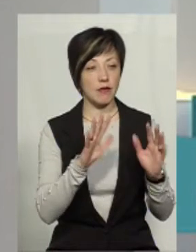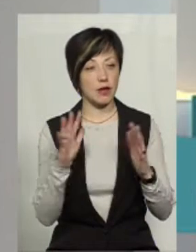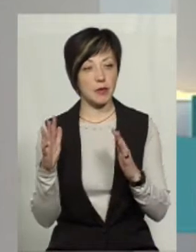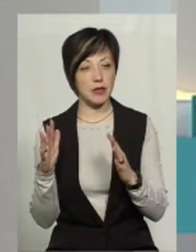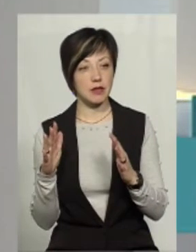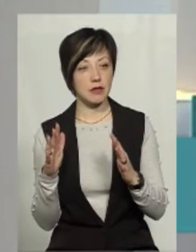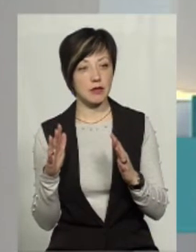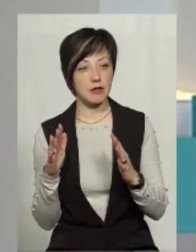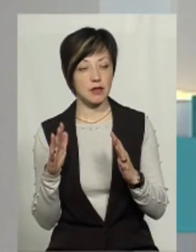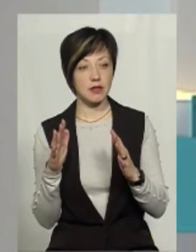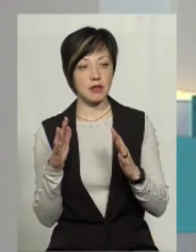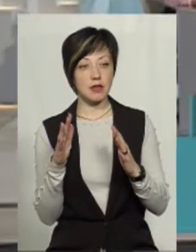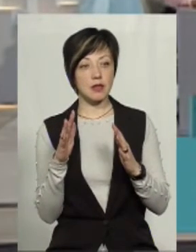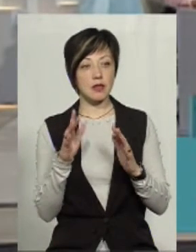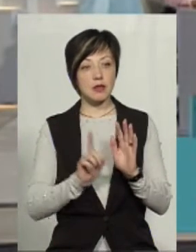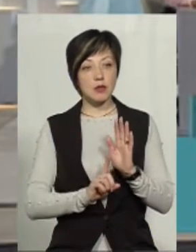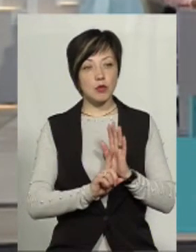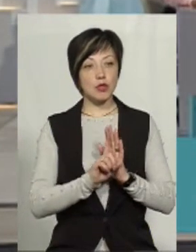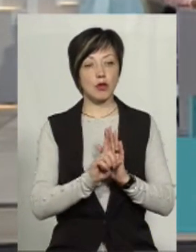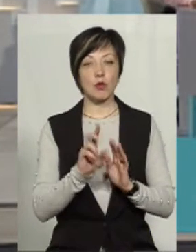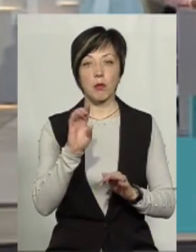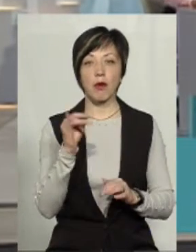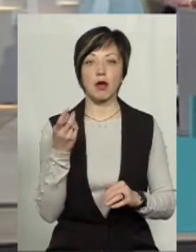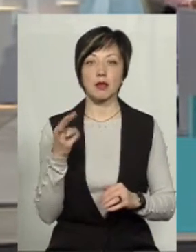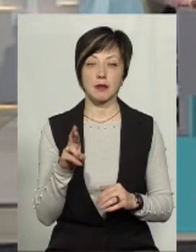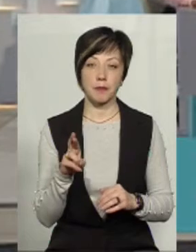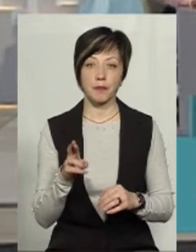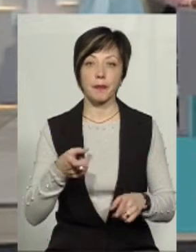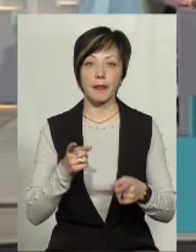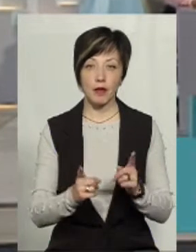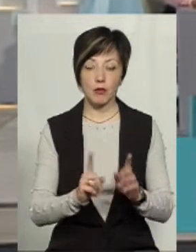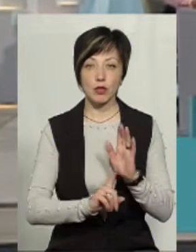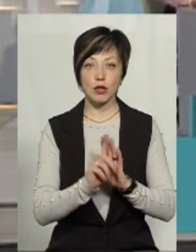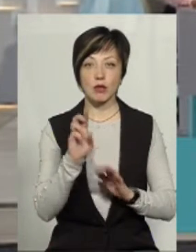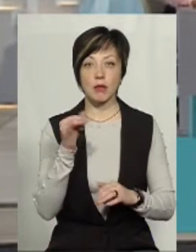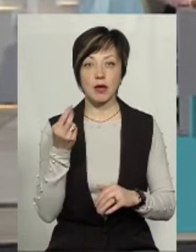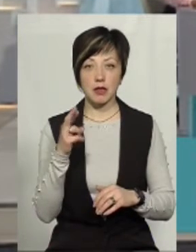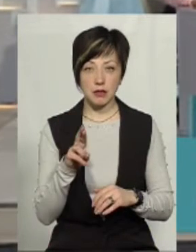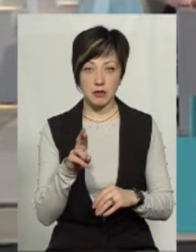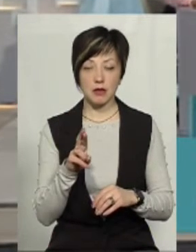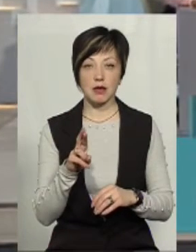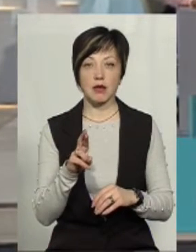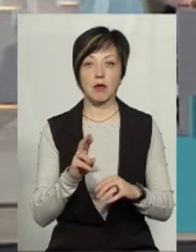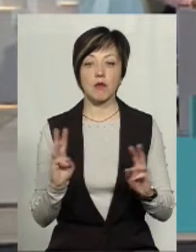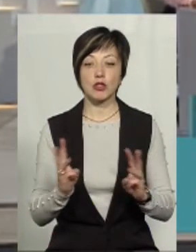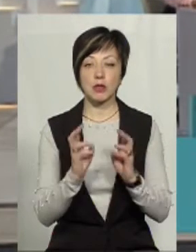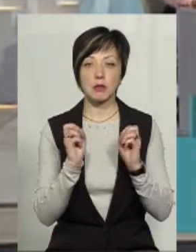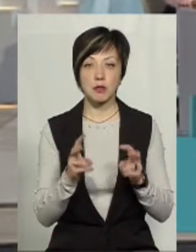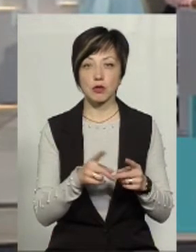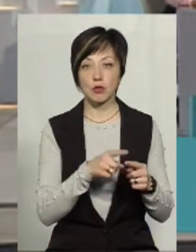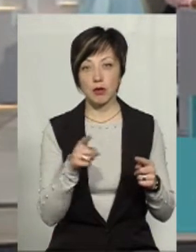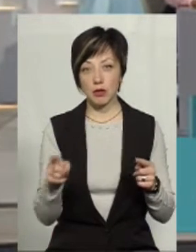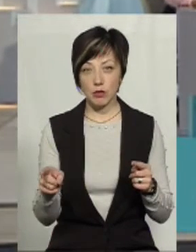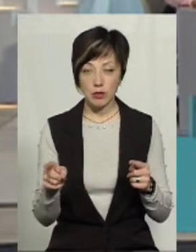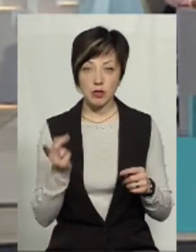випадків, ну, скажімо, з початку березня? Звичайно, ну, початок березня – це є початок пожежонебезпечного періоду.